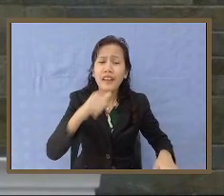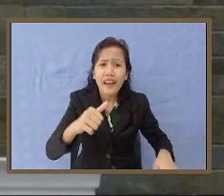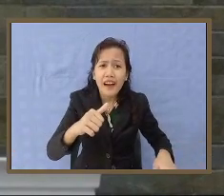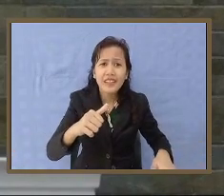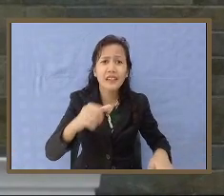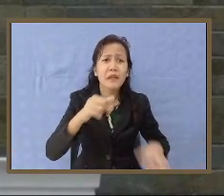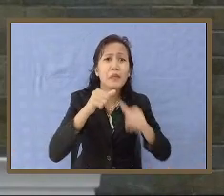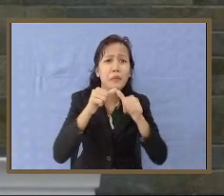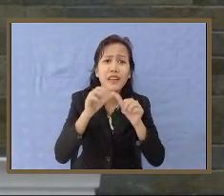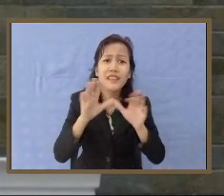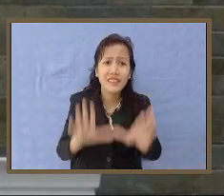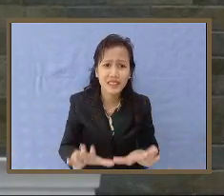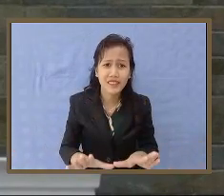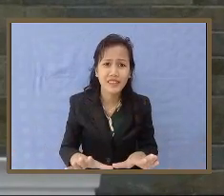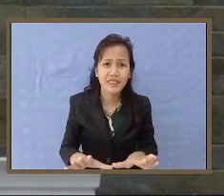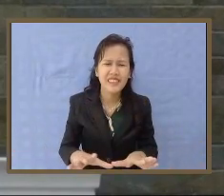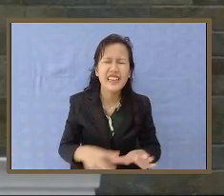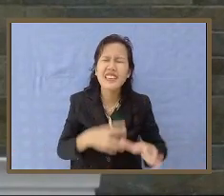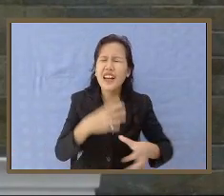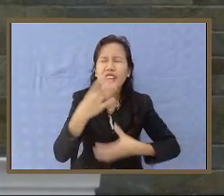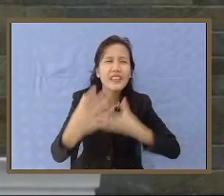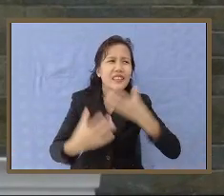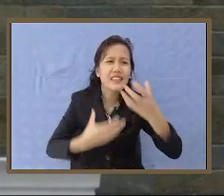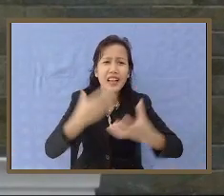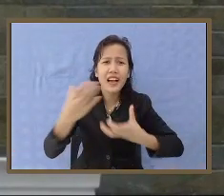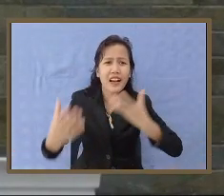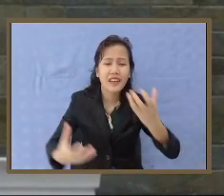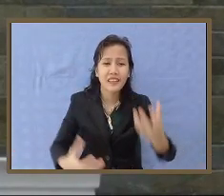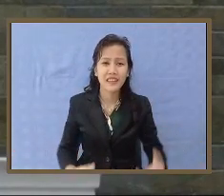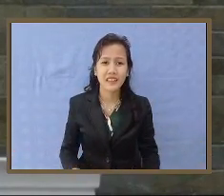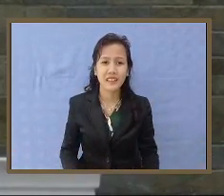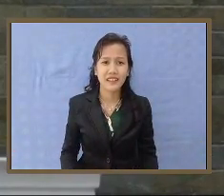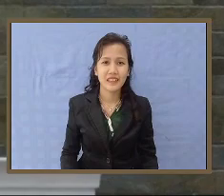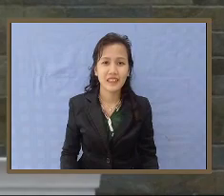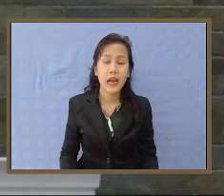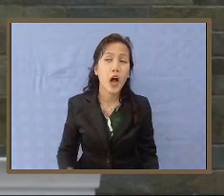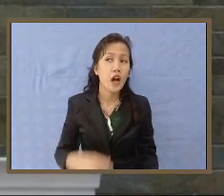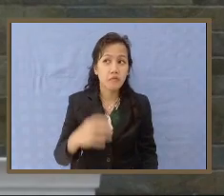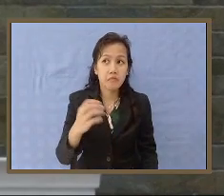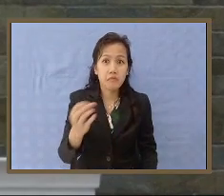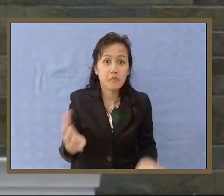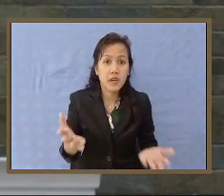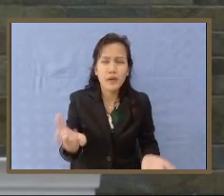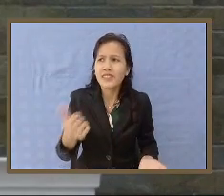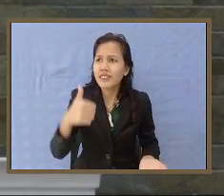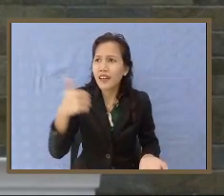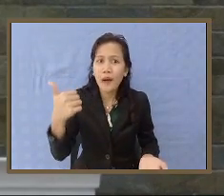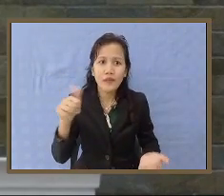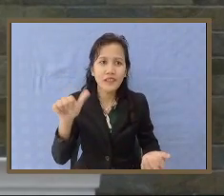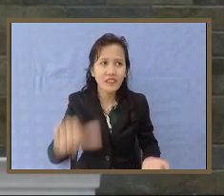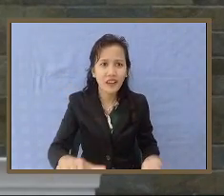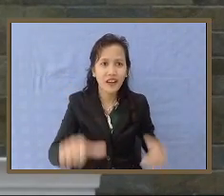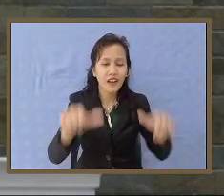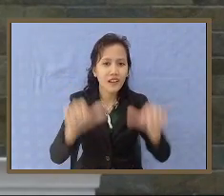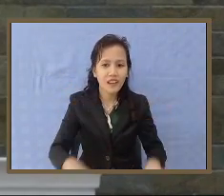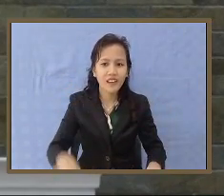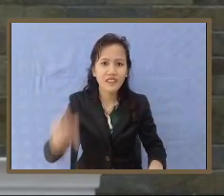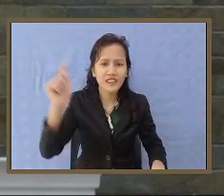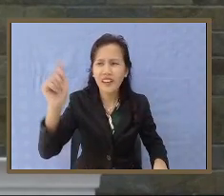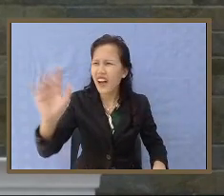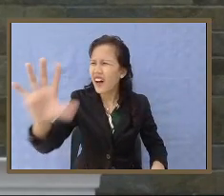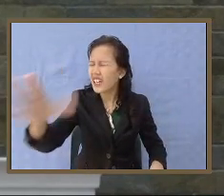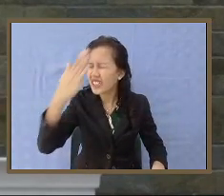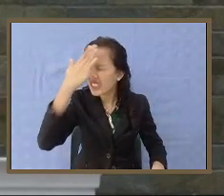talk to me if you can. Somebody can testify. Na, my goodness, ang anak ko ngayon na hindi na blessing.